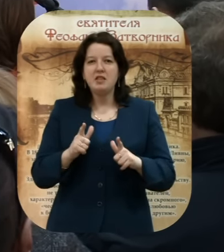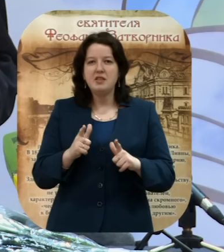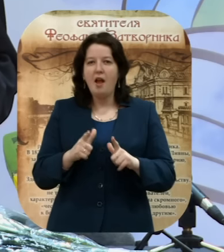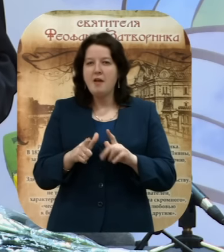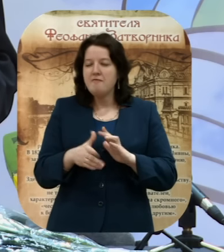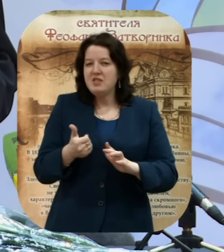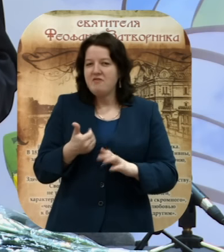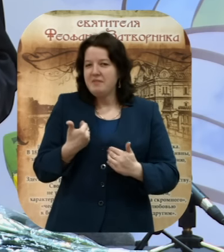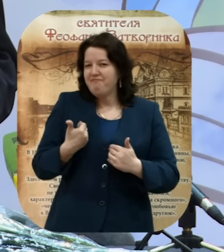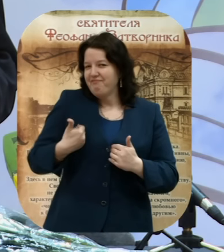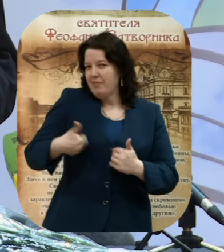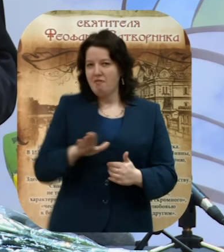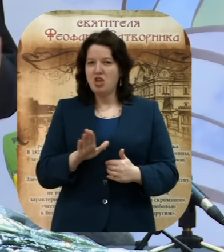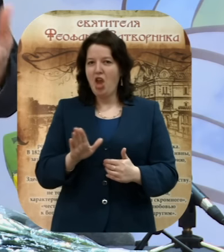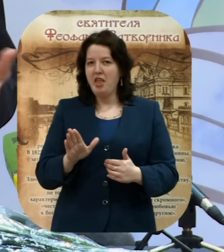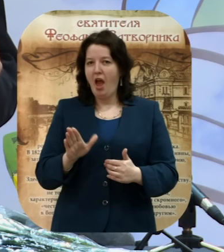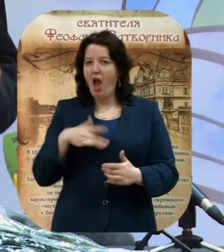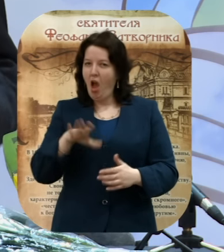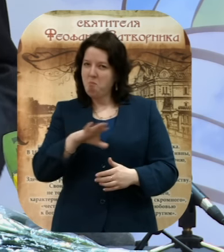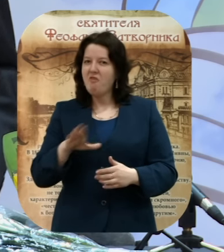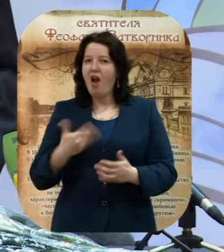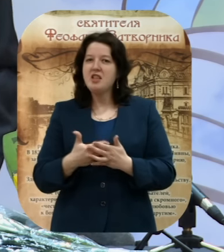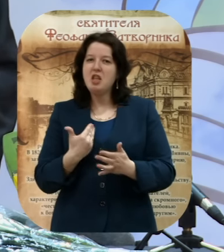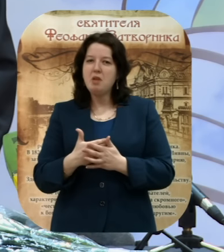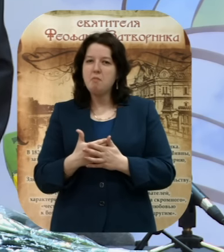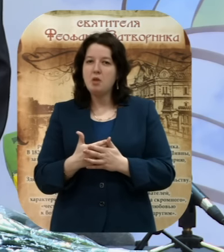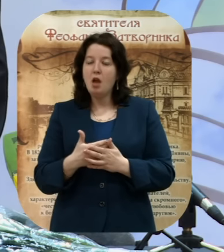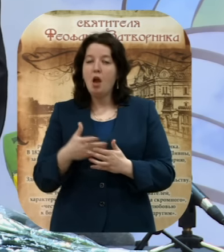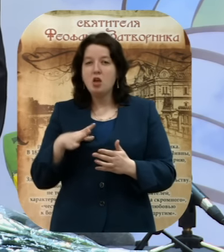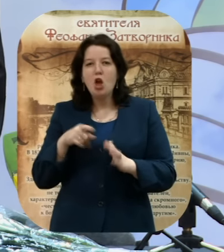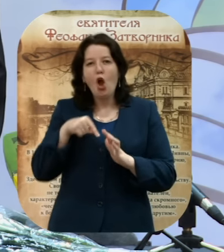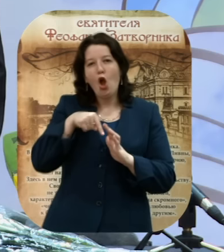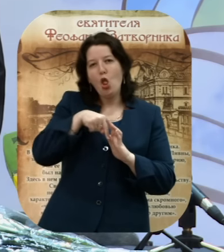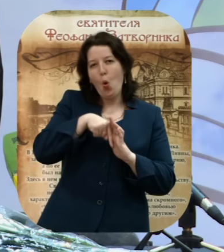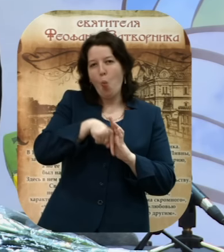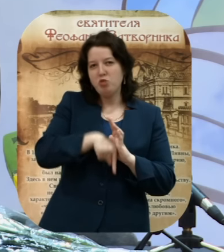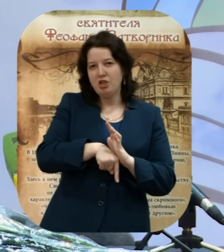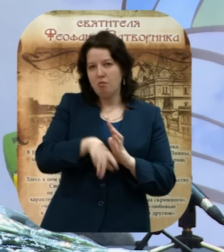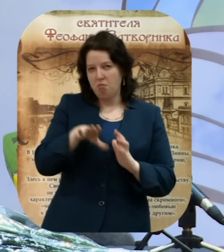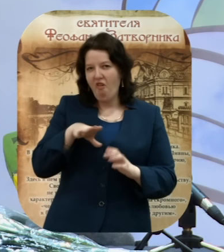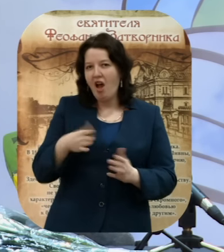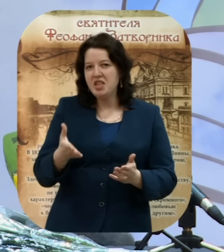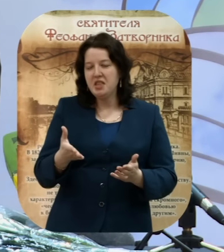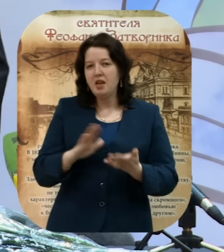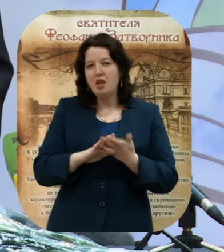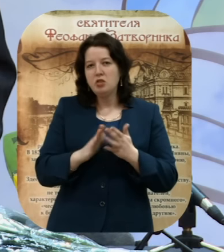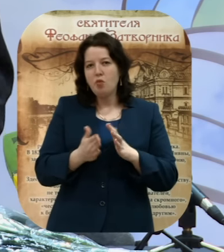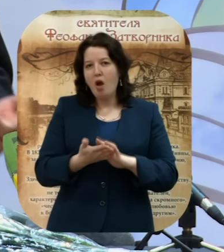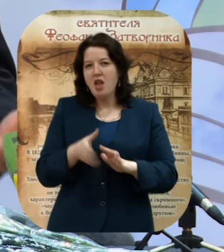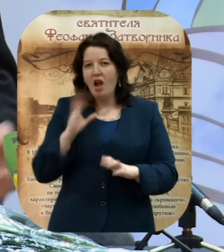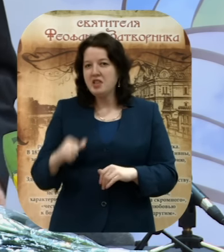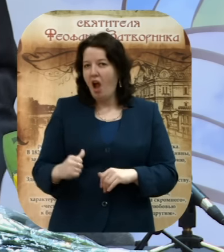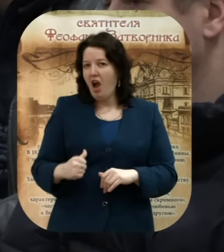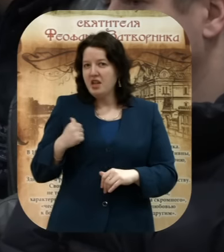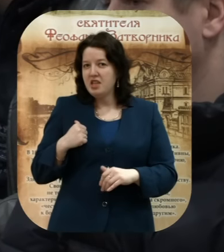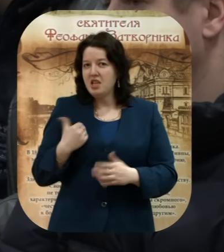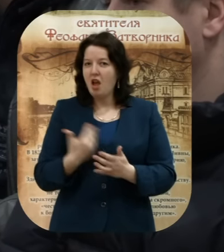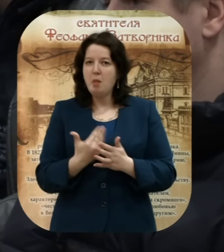отвращение. Бывает же гораздо и глубже, когда эта гордыня, может быть, прямо